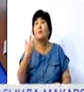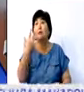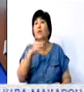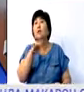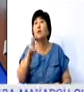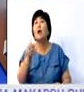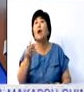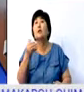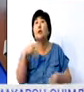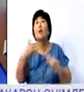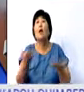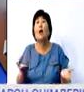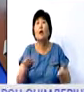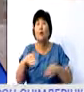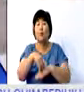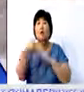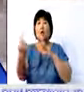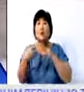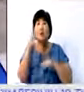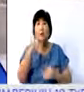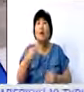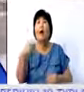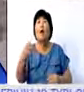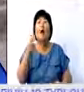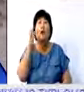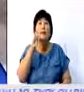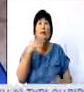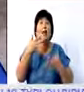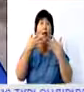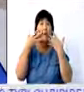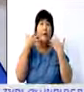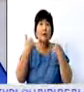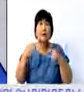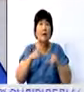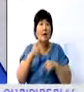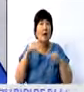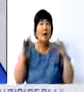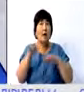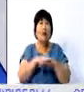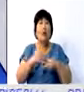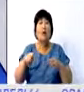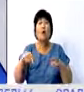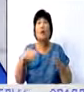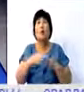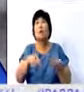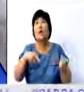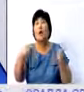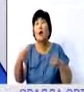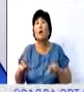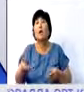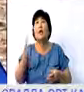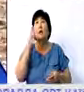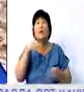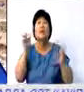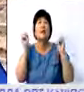А қайда нәтижесі көшеде кезіп жүретін болса? Қаңғыбас ит мысықтардың қаптауының бір себебі қаладан қоныс аударатындар сақ құлақтарын